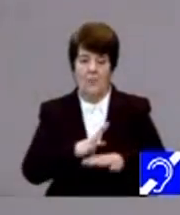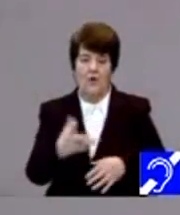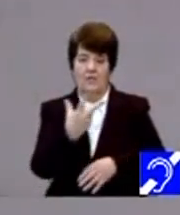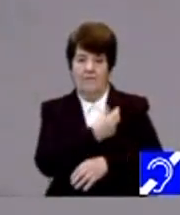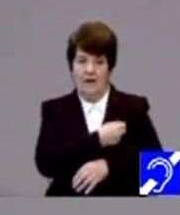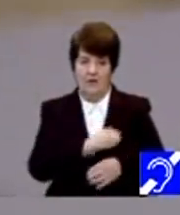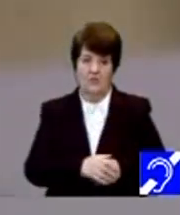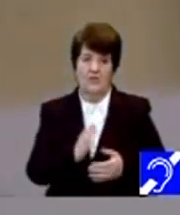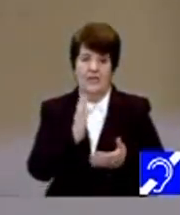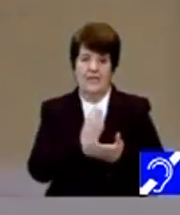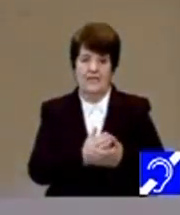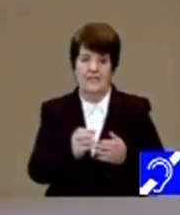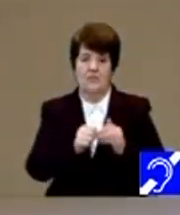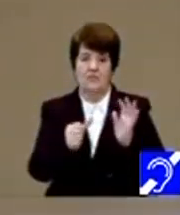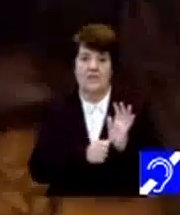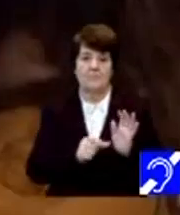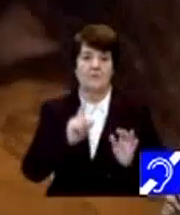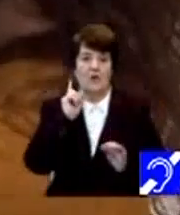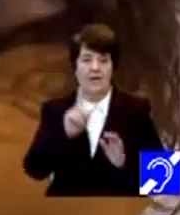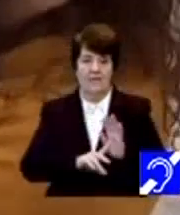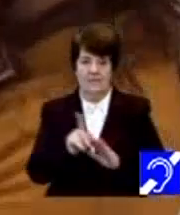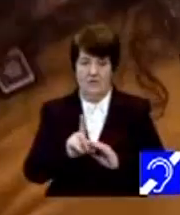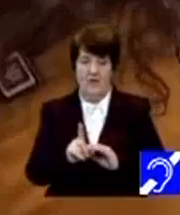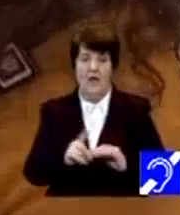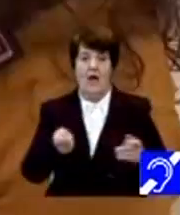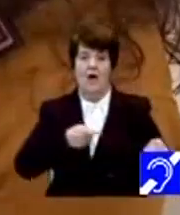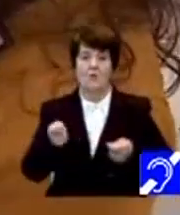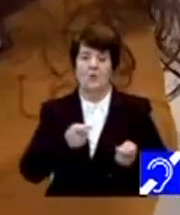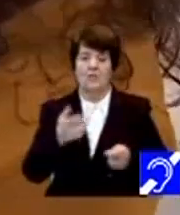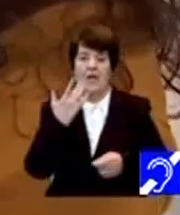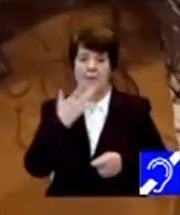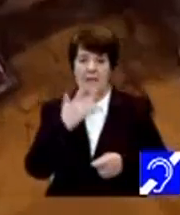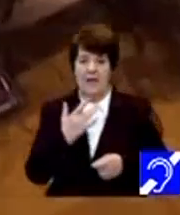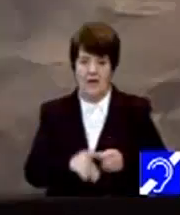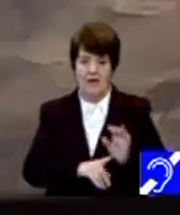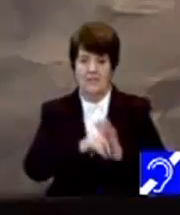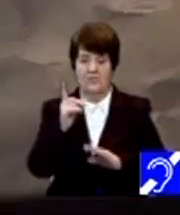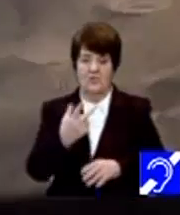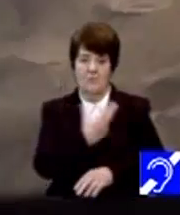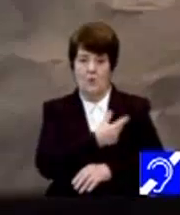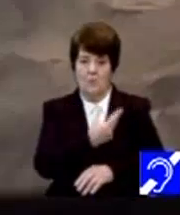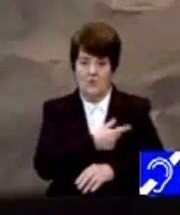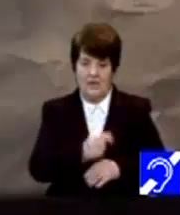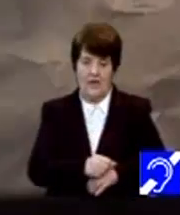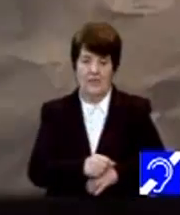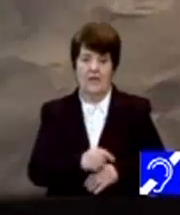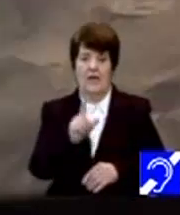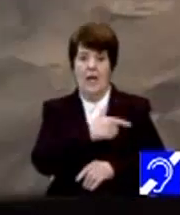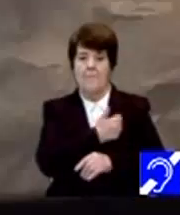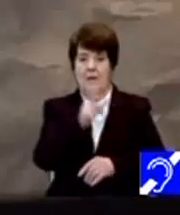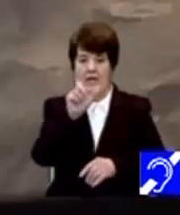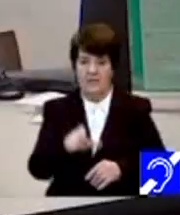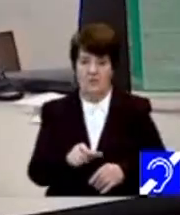la care poate fi administrat vaccinul este 16 ani. Planul autorităților americane este să înceapă imunizarea